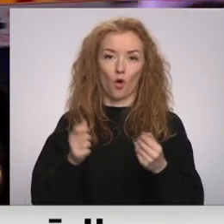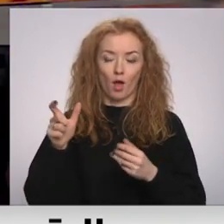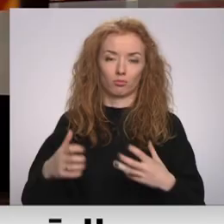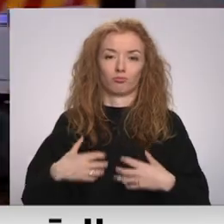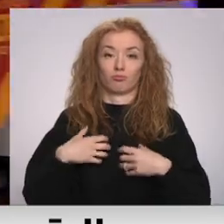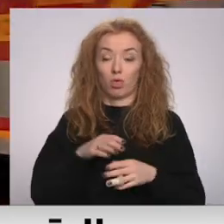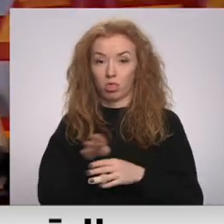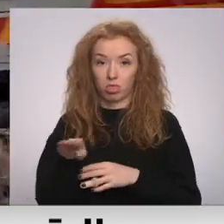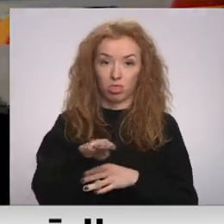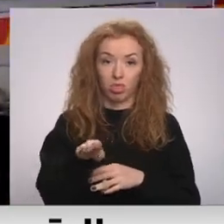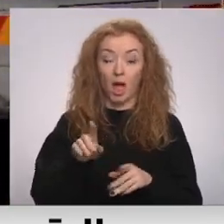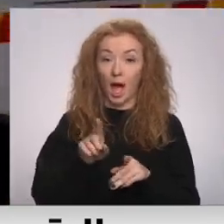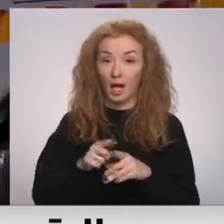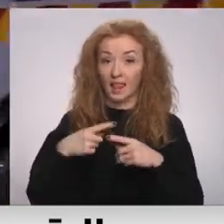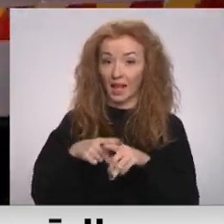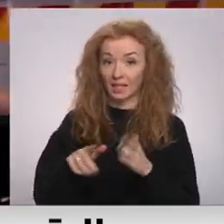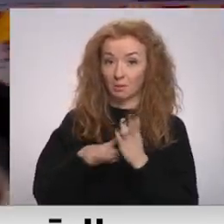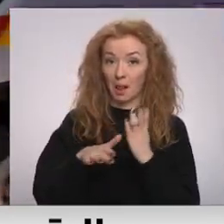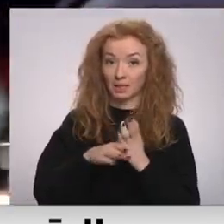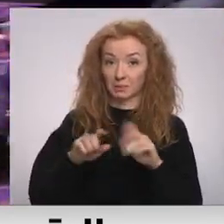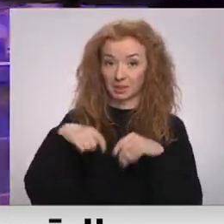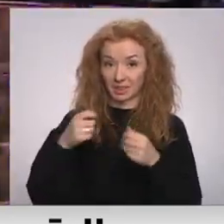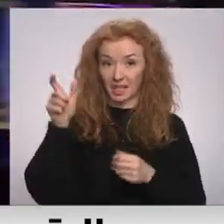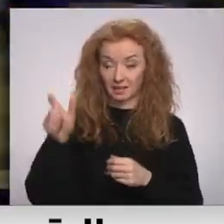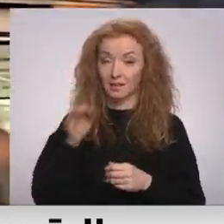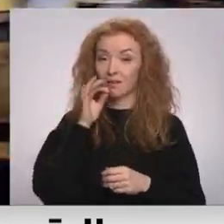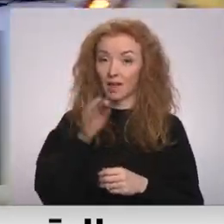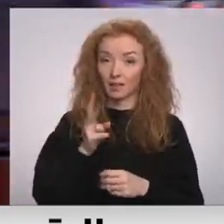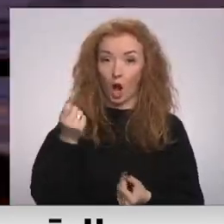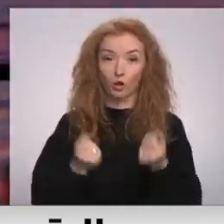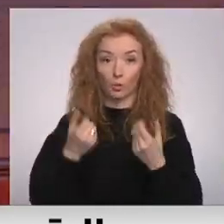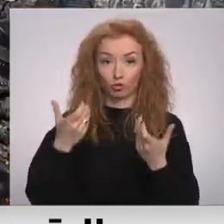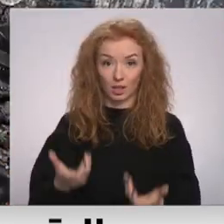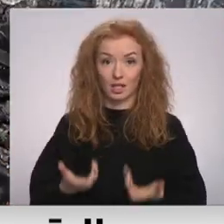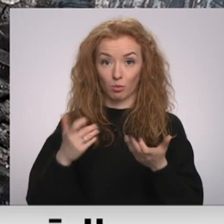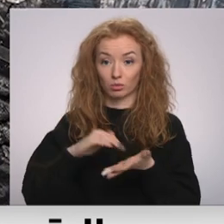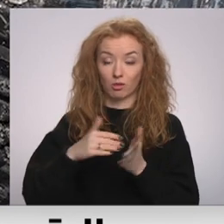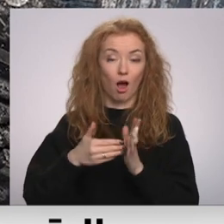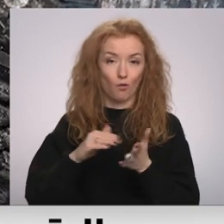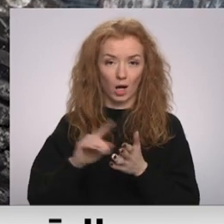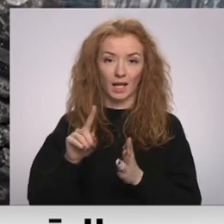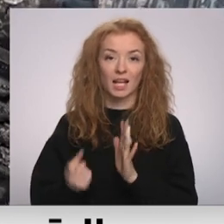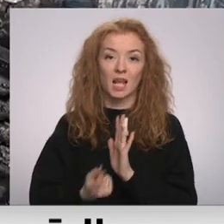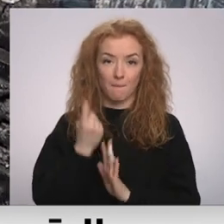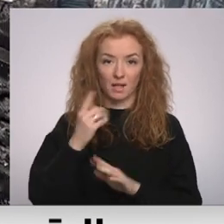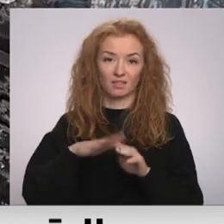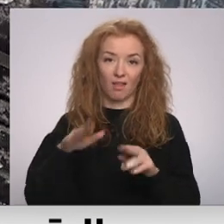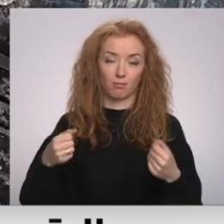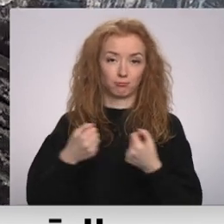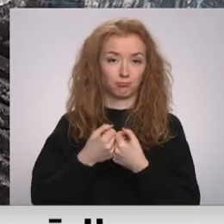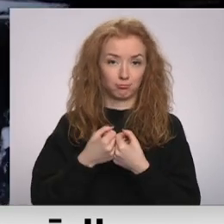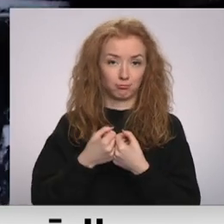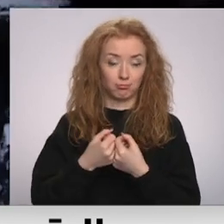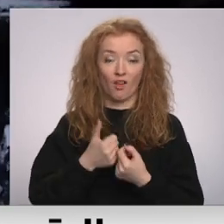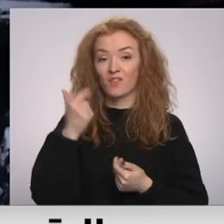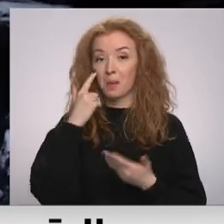Kā šodien vēl atzina kāds tehniskās palīdzības sniedzējs, arī automašīnu riepu stāvoklis var būt iemesls negadījumiem.